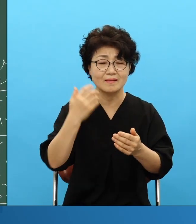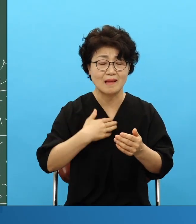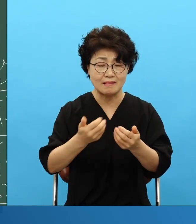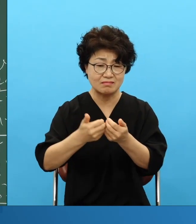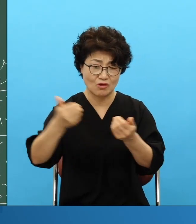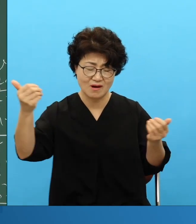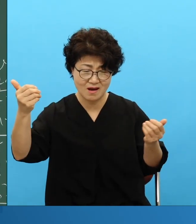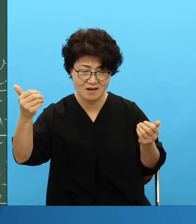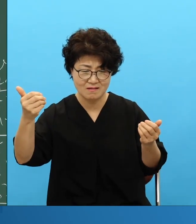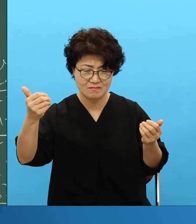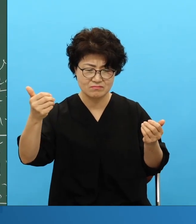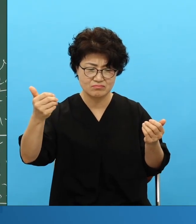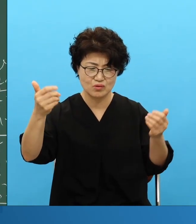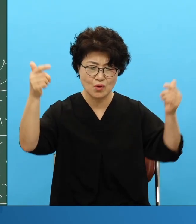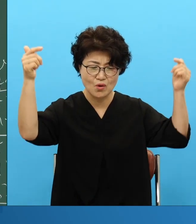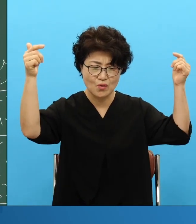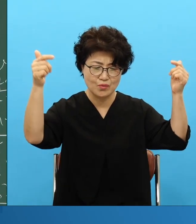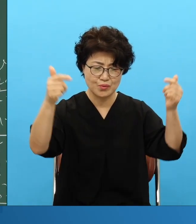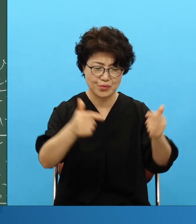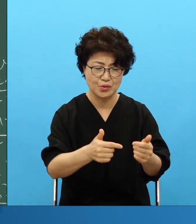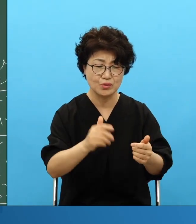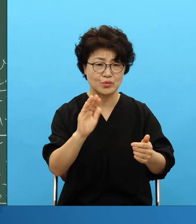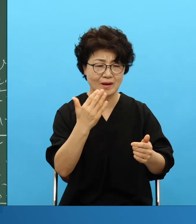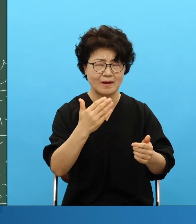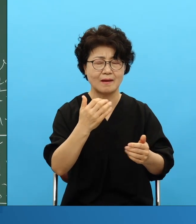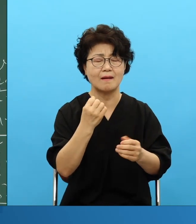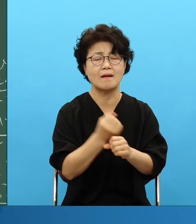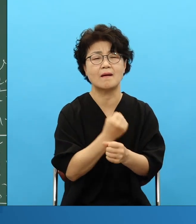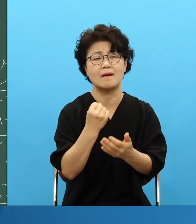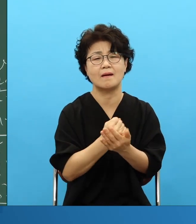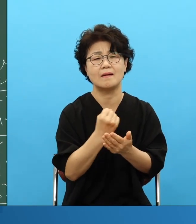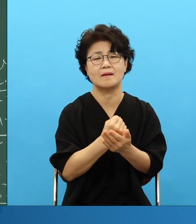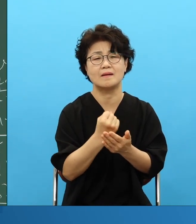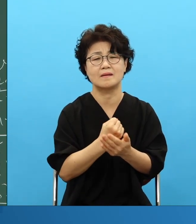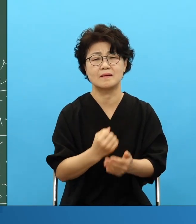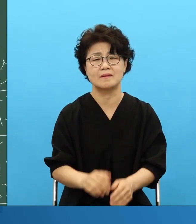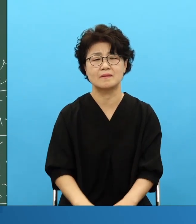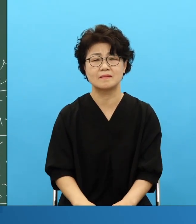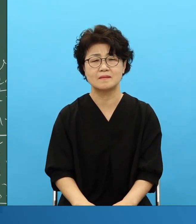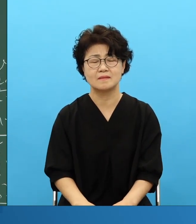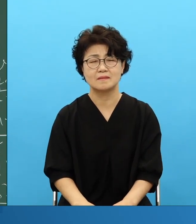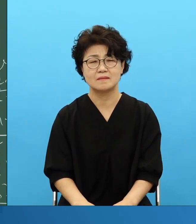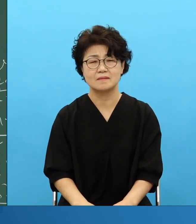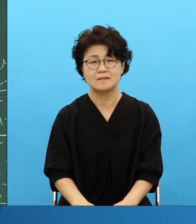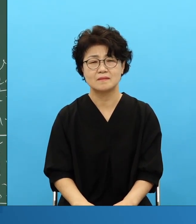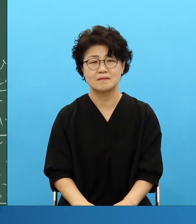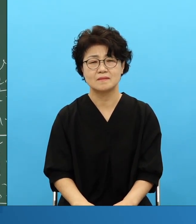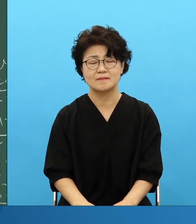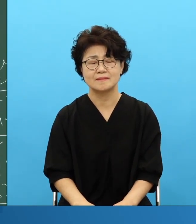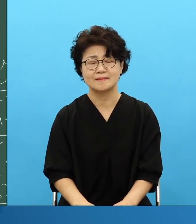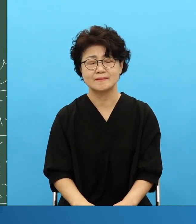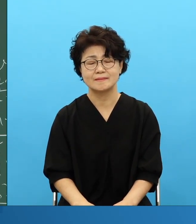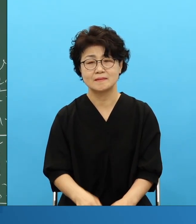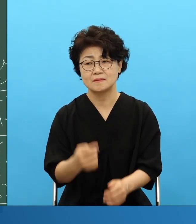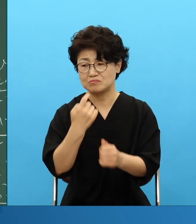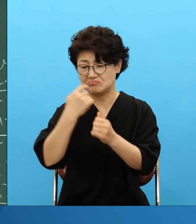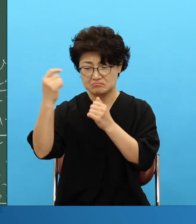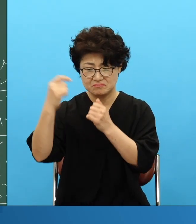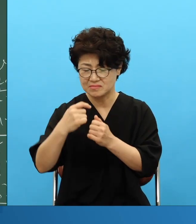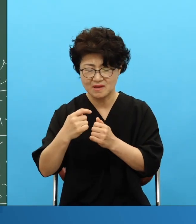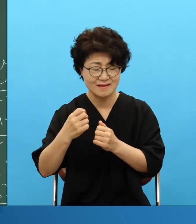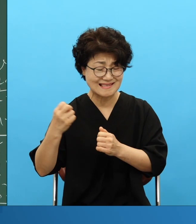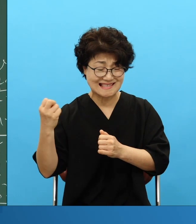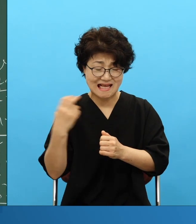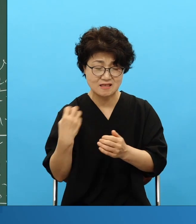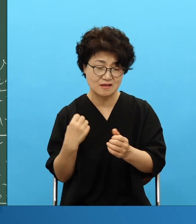And the Sunday school began to wane, and it began to have less people. 그 날 보고 또 주일학교 다시 맡으라는 거예요. And they put me back